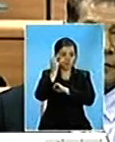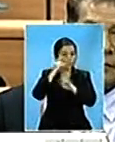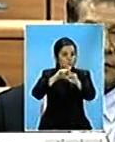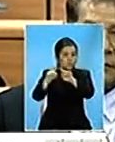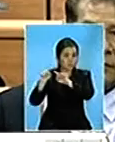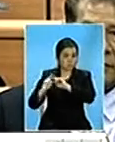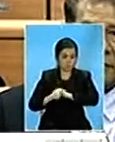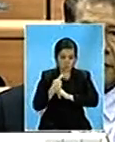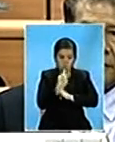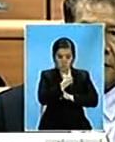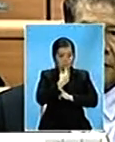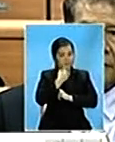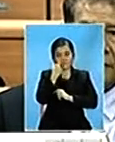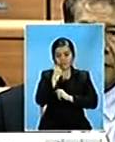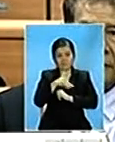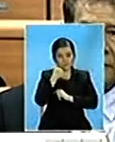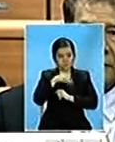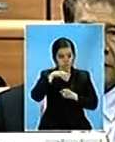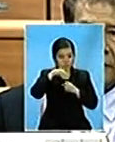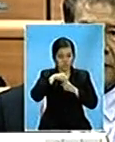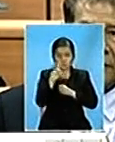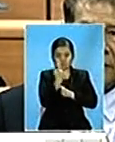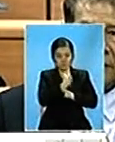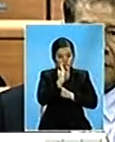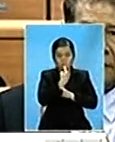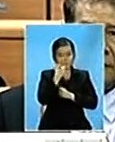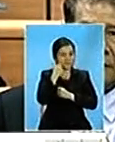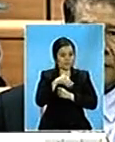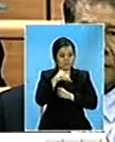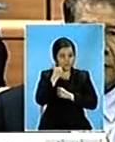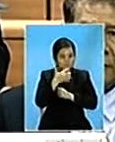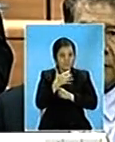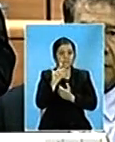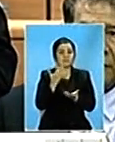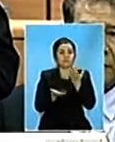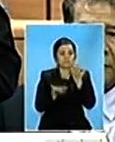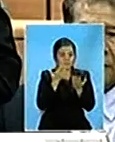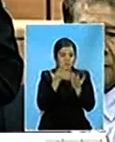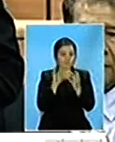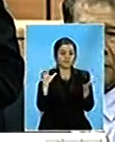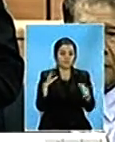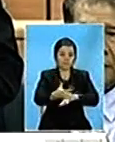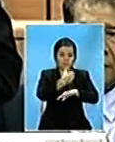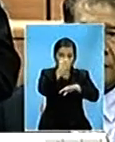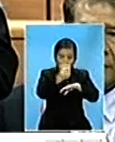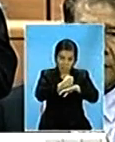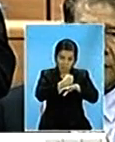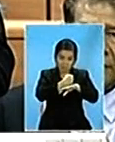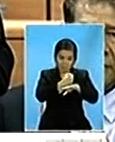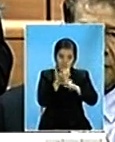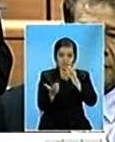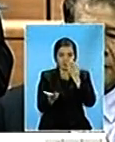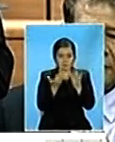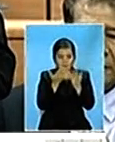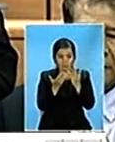อย่างโดดเดี่ยวได้อีกต่อไปไม่ว่าจะเป็นทางด้านการเมืองไม่ว่าจ